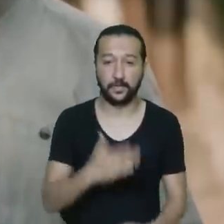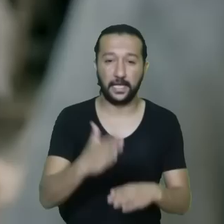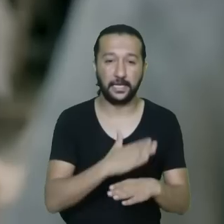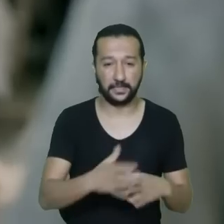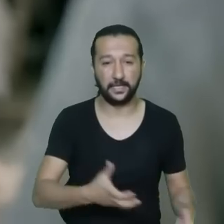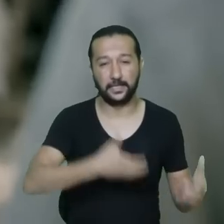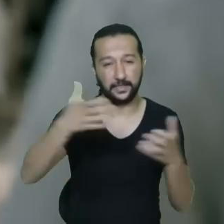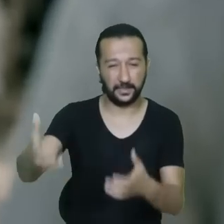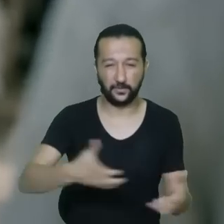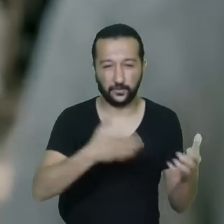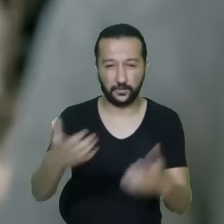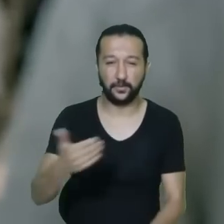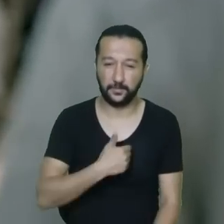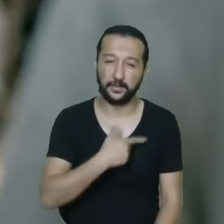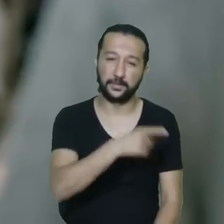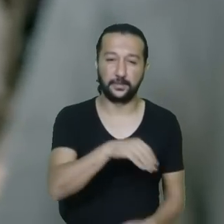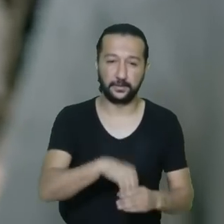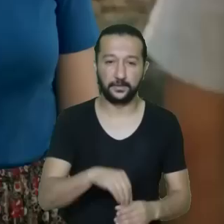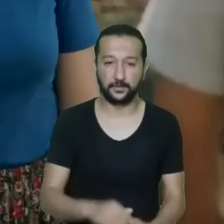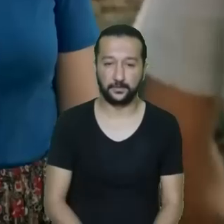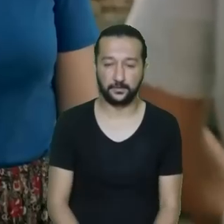Eşyalar taşınıyordum da ben de işte.